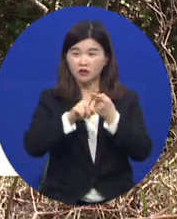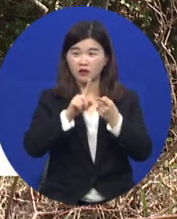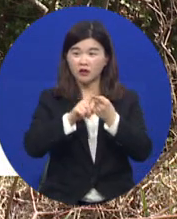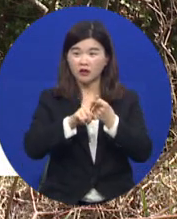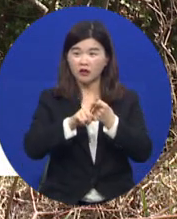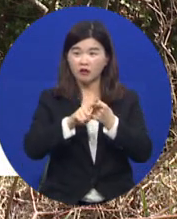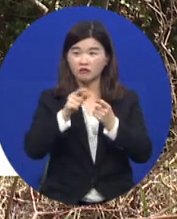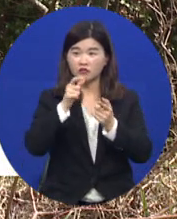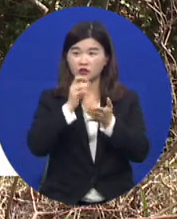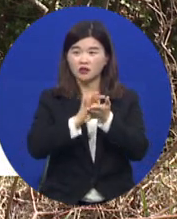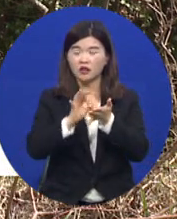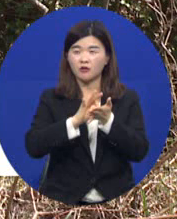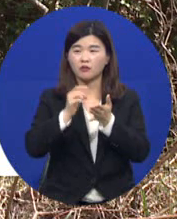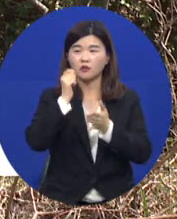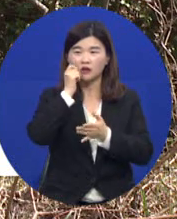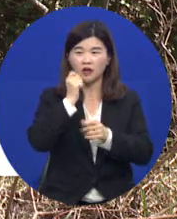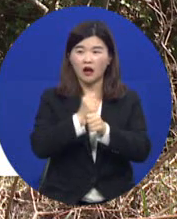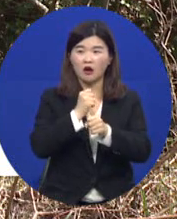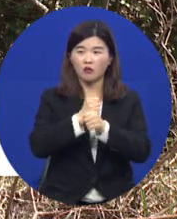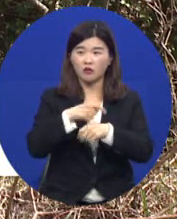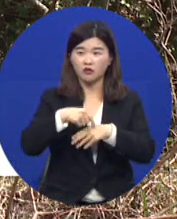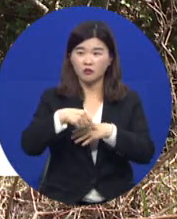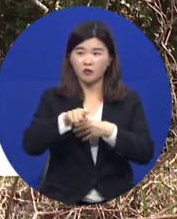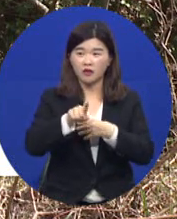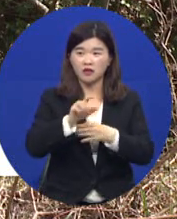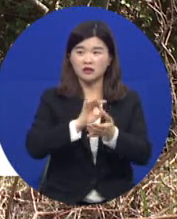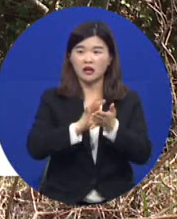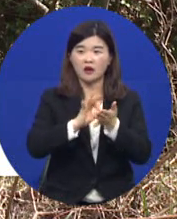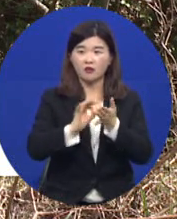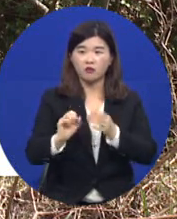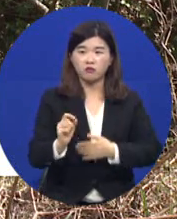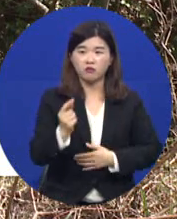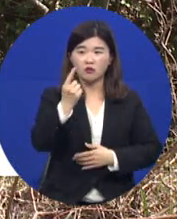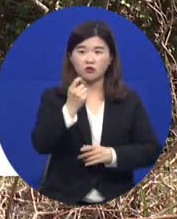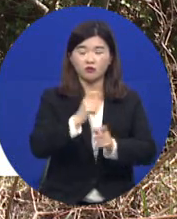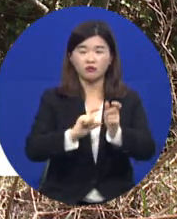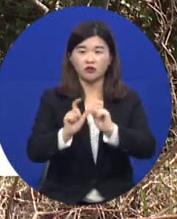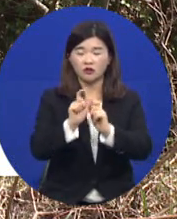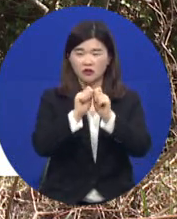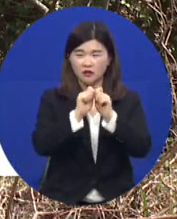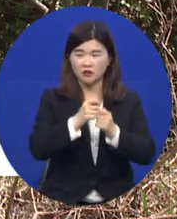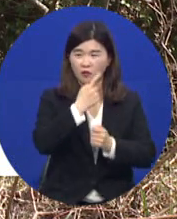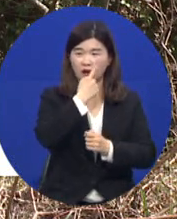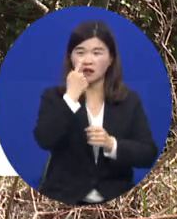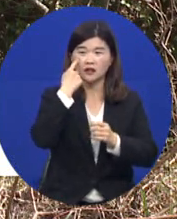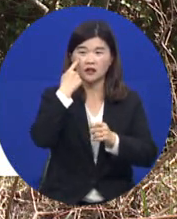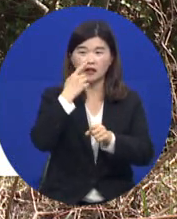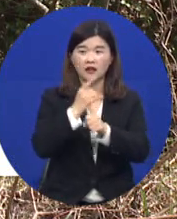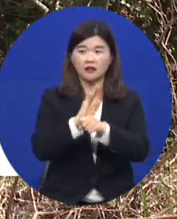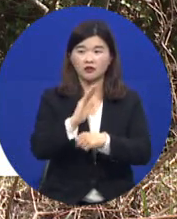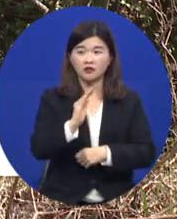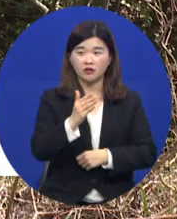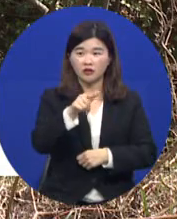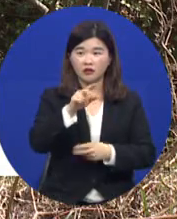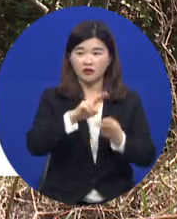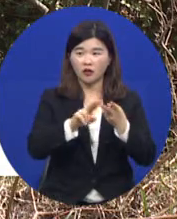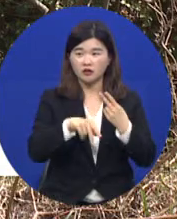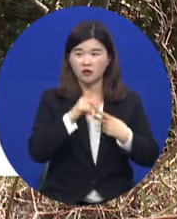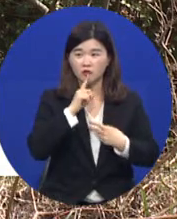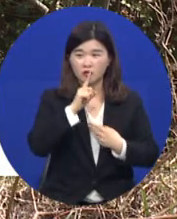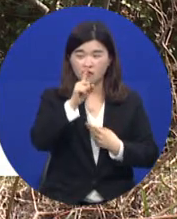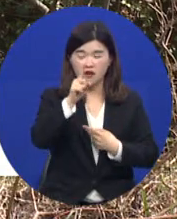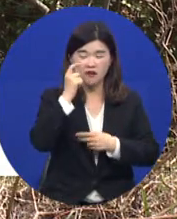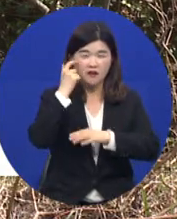단수 조치를 할 거고 그 외에 그 사용 어떤 경위 그런 부분 좀 더 자세히 확인을 해가지고 그거에 따라